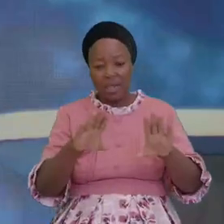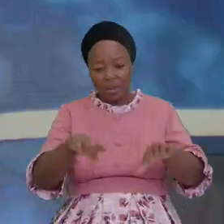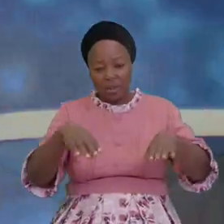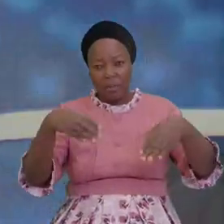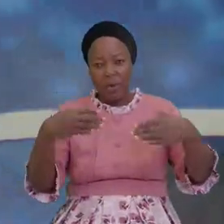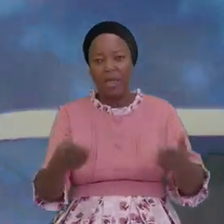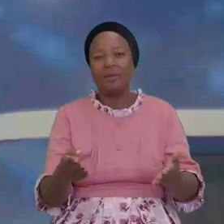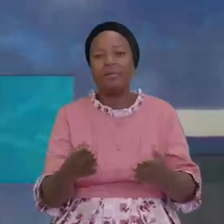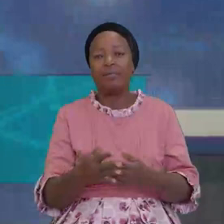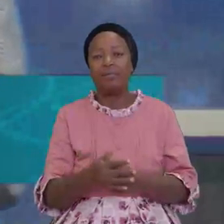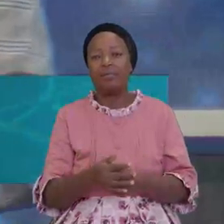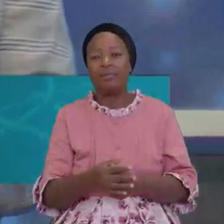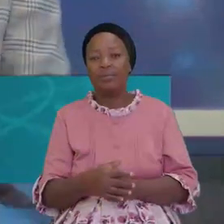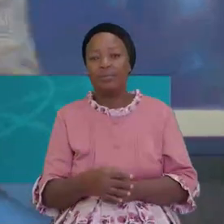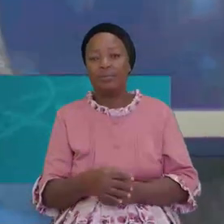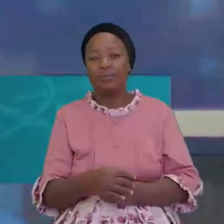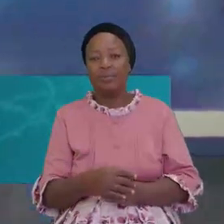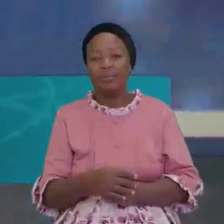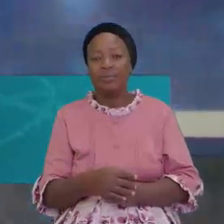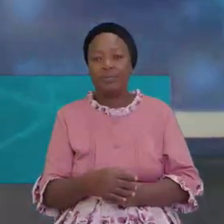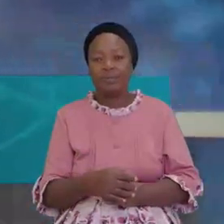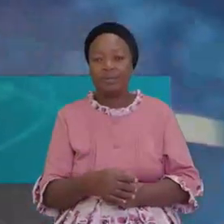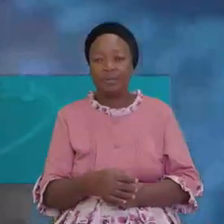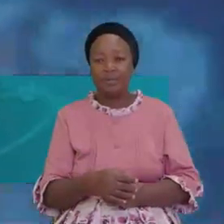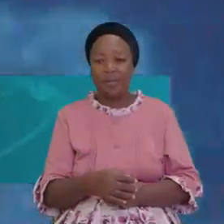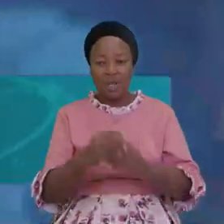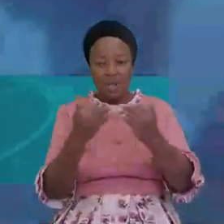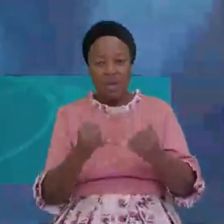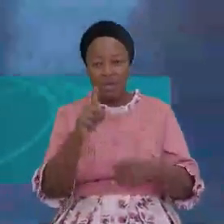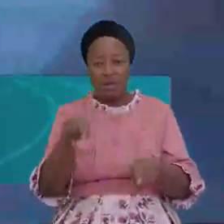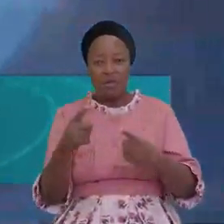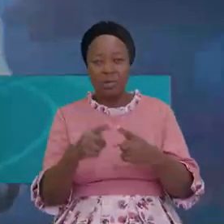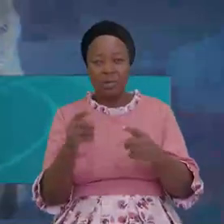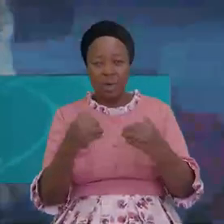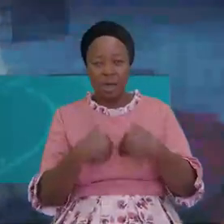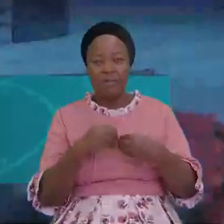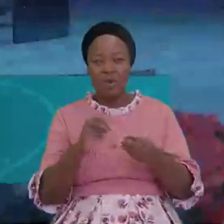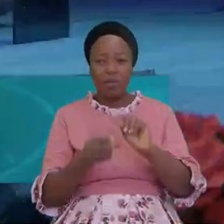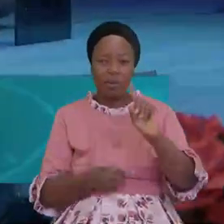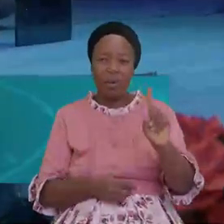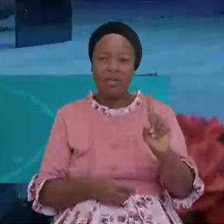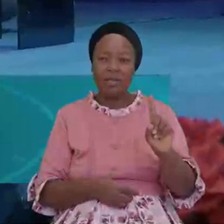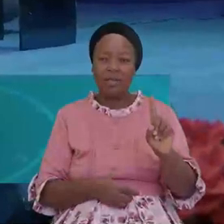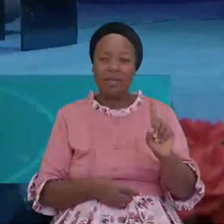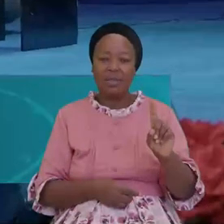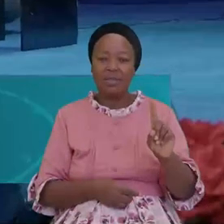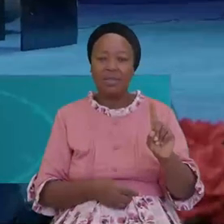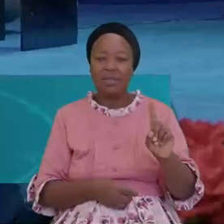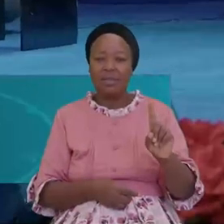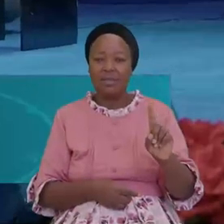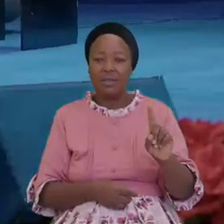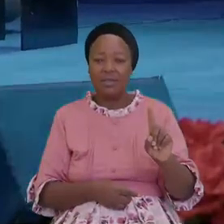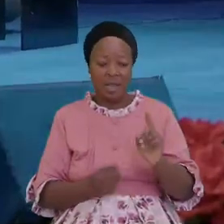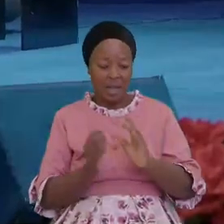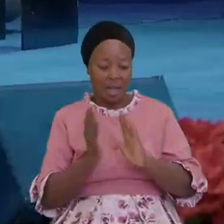. Le C en anglais donne en français venir pour la provision abondante. Vous aurez